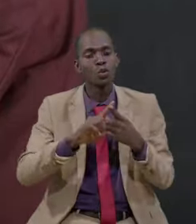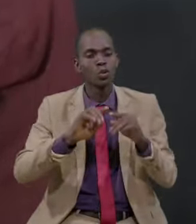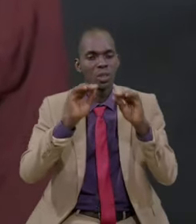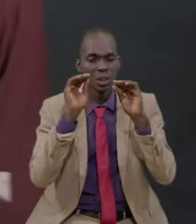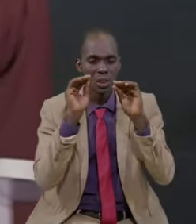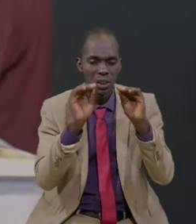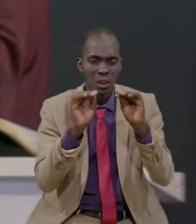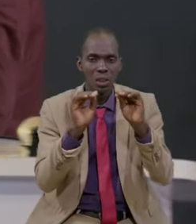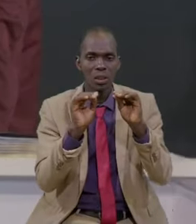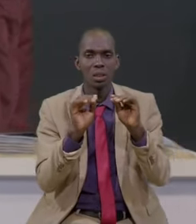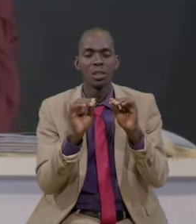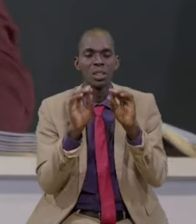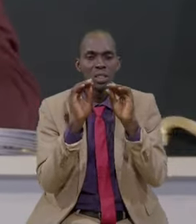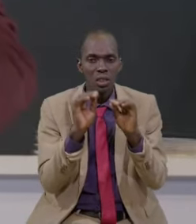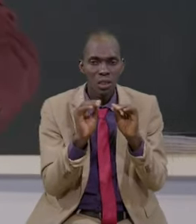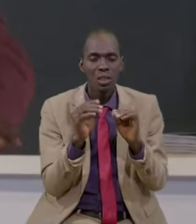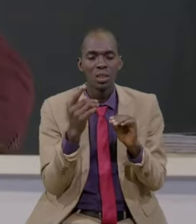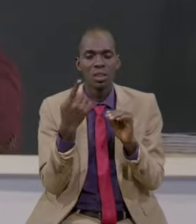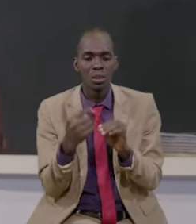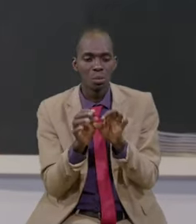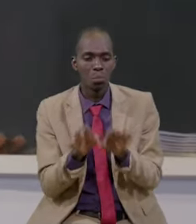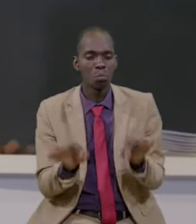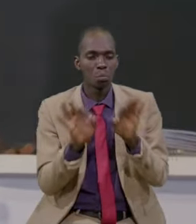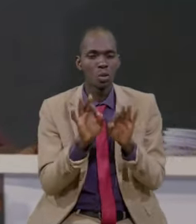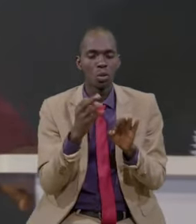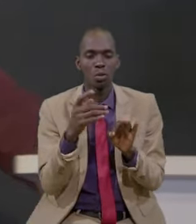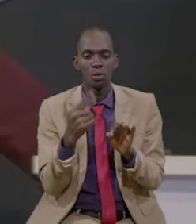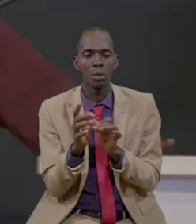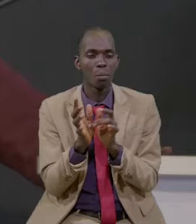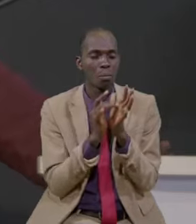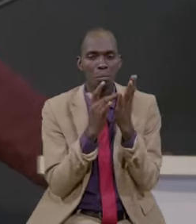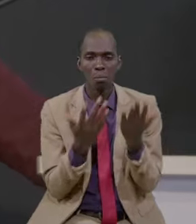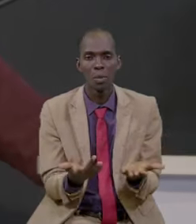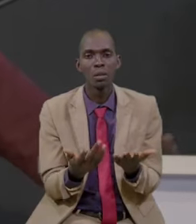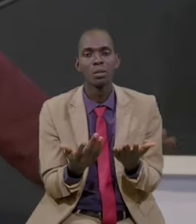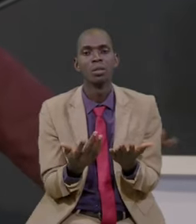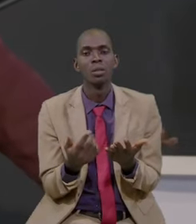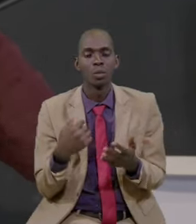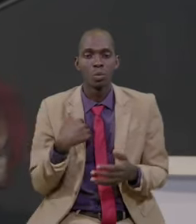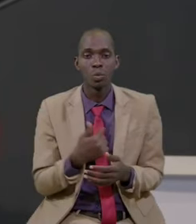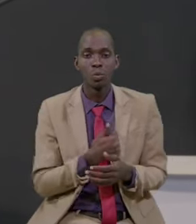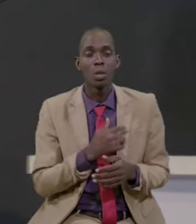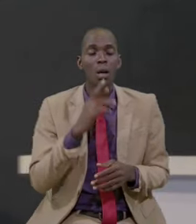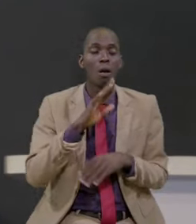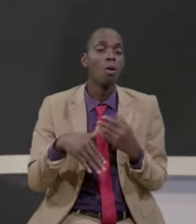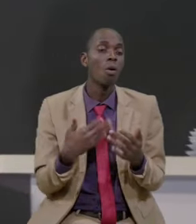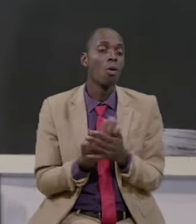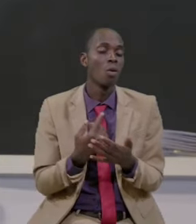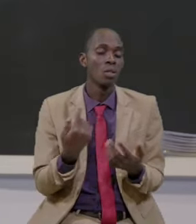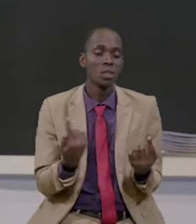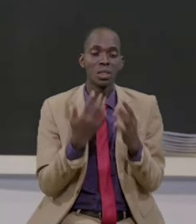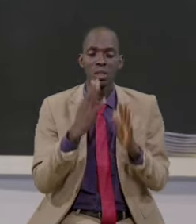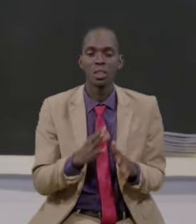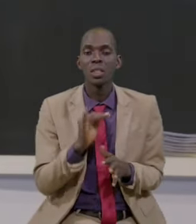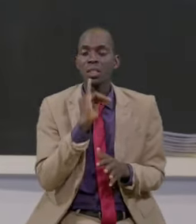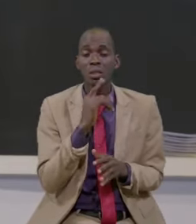enseigner les fondamentaux de l'évangile. C'est quoi? Nous sommes tous pécheurs. Quels sont les fondamentaux? Nous ne